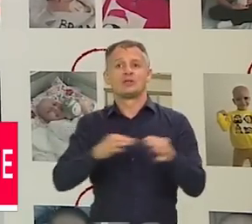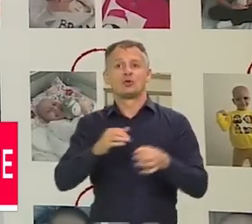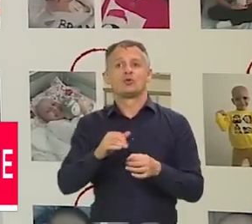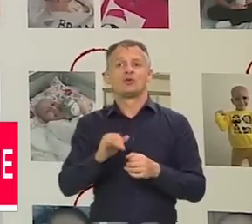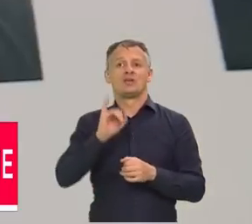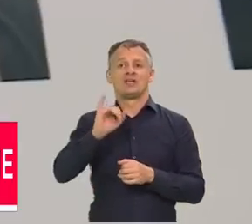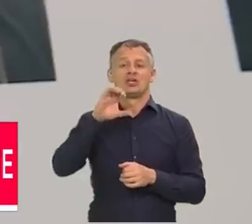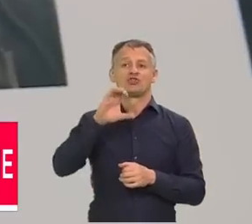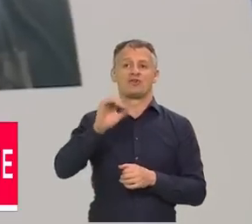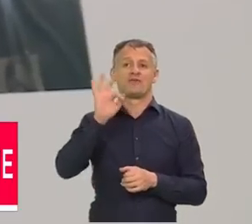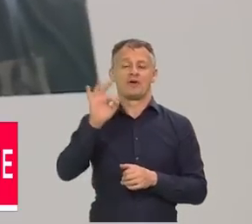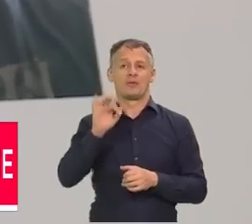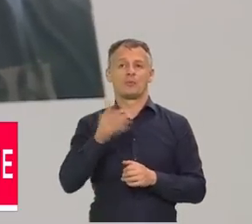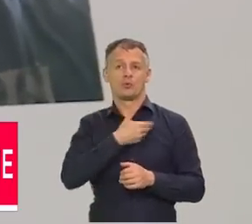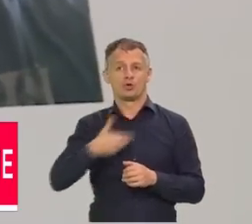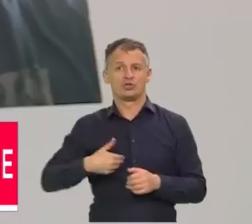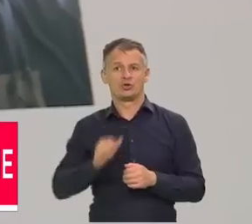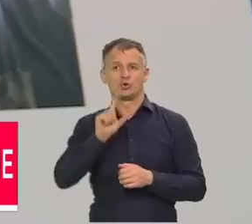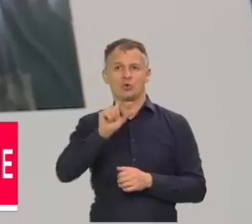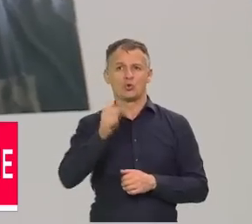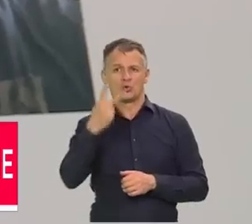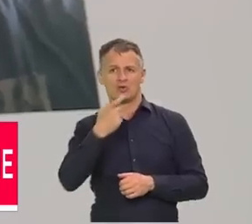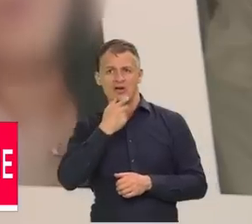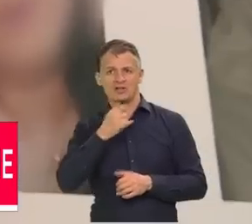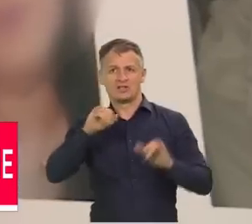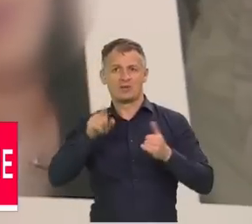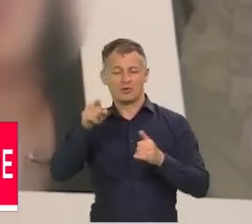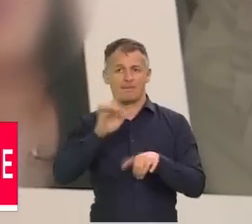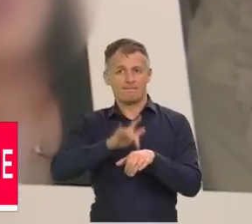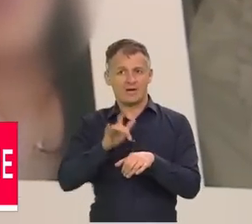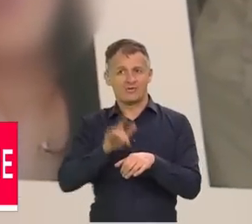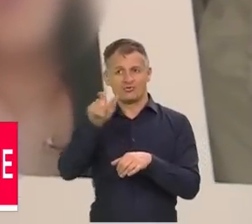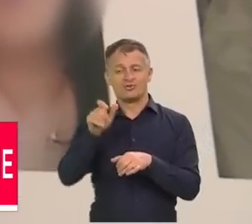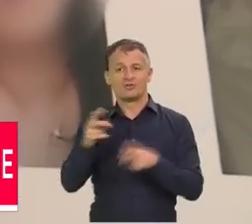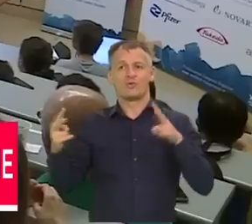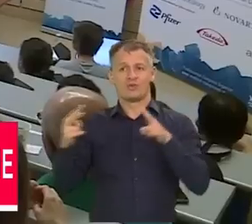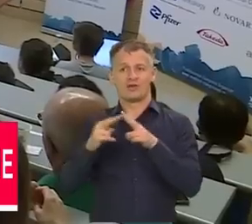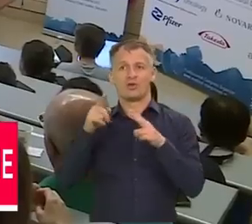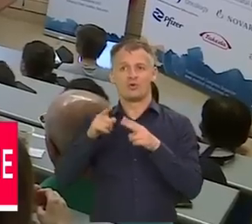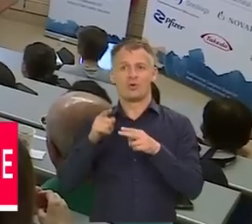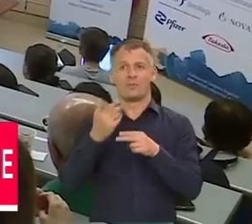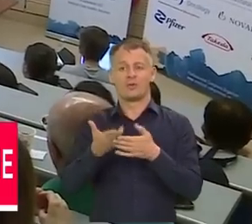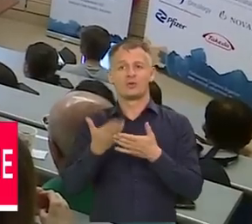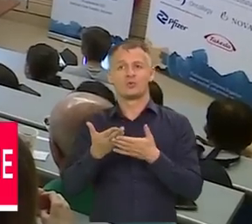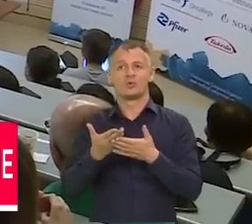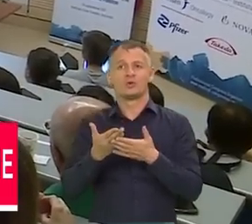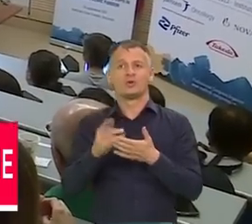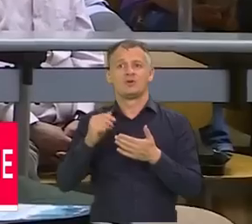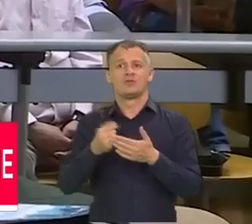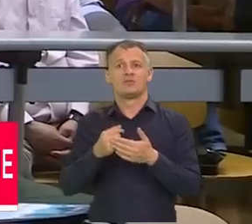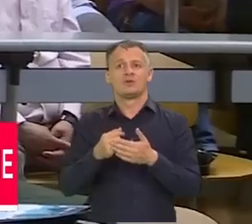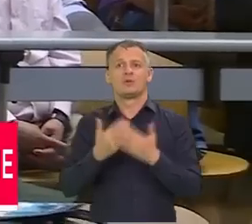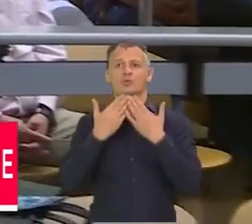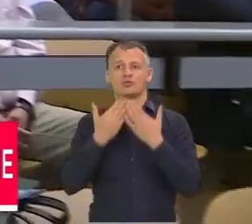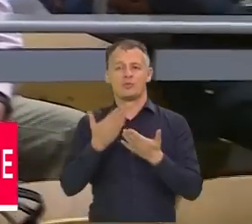De 22 de ani astfel de proceduri au loc aici, iar medici și pacienți s-au întâlnit să celebreze viața. Aniversăm 2000 de